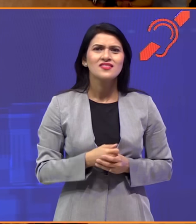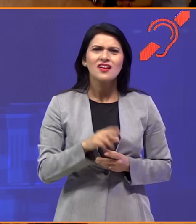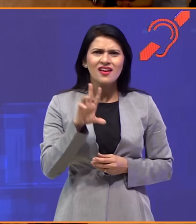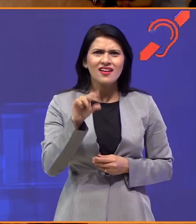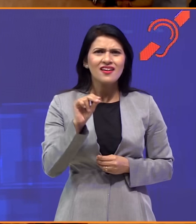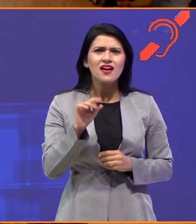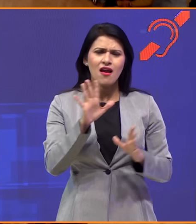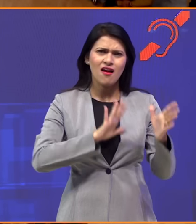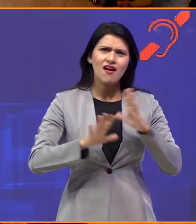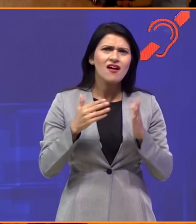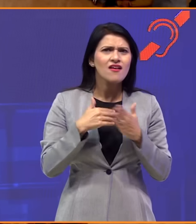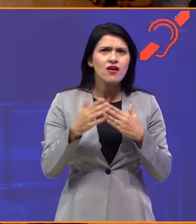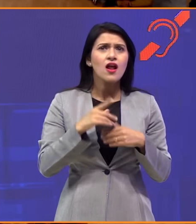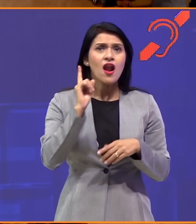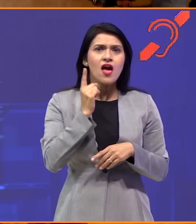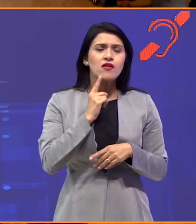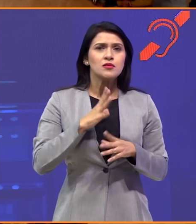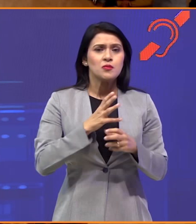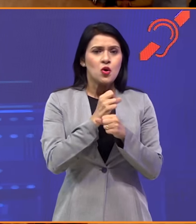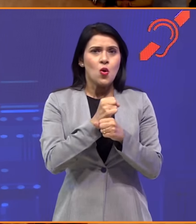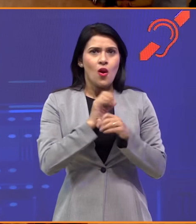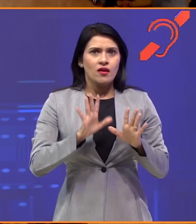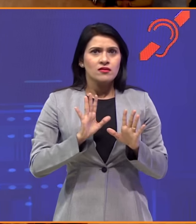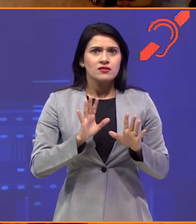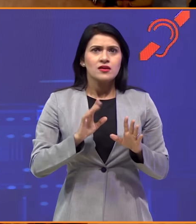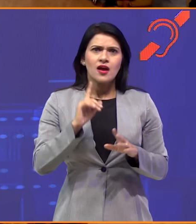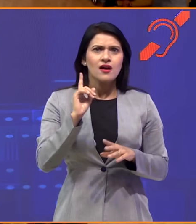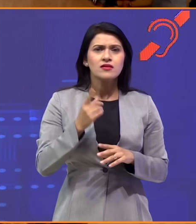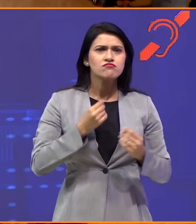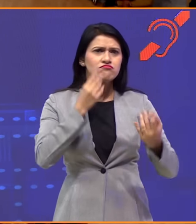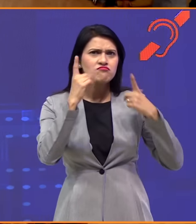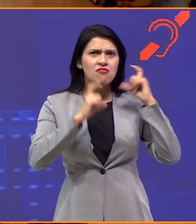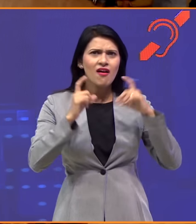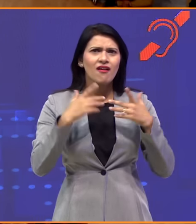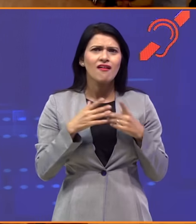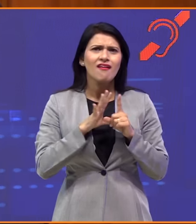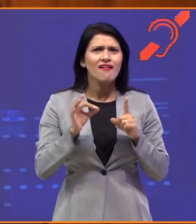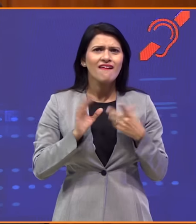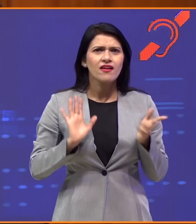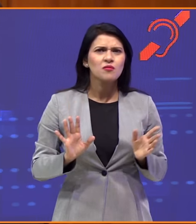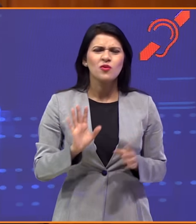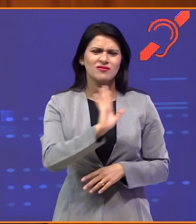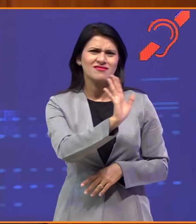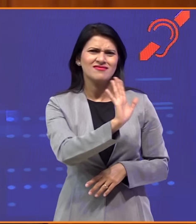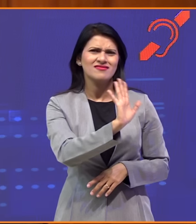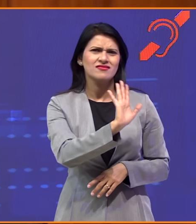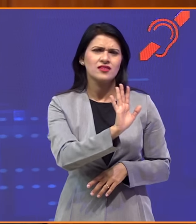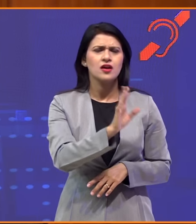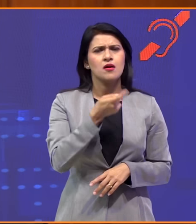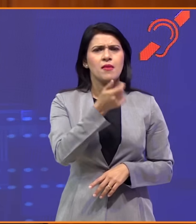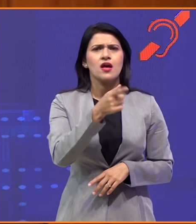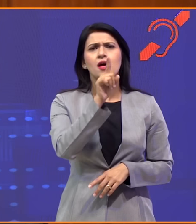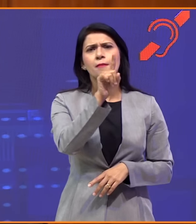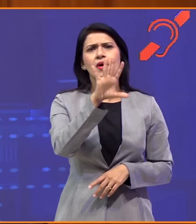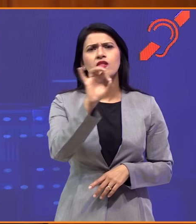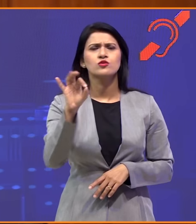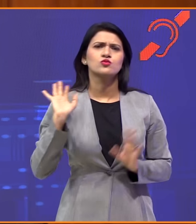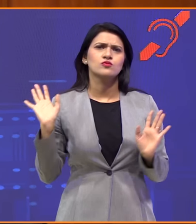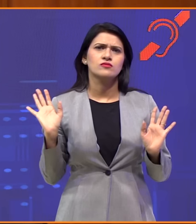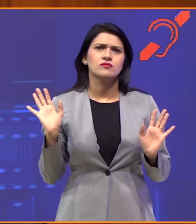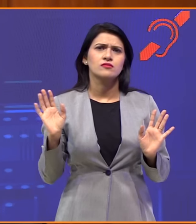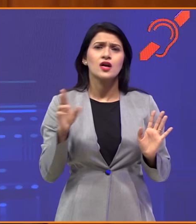भाई गंगे के रोल के लिए बहुत मेहनत करनी पड़ती है सिर्फ डायलॉग बोलना थोड़ी होता है ना ना ना 00 दूंगा मैं